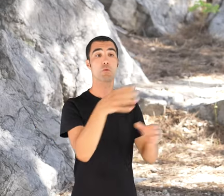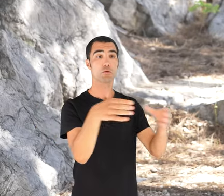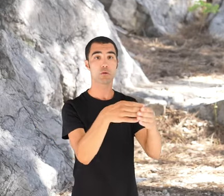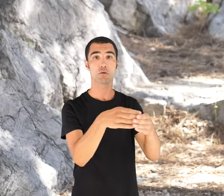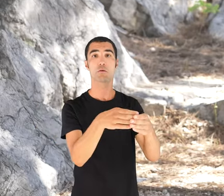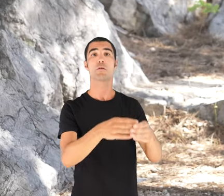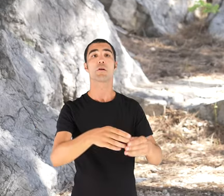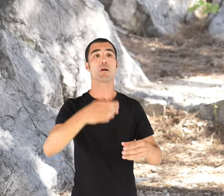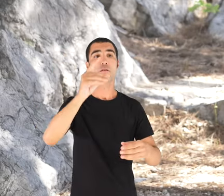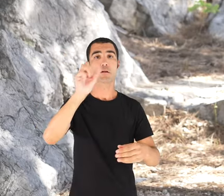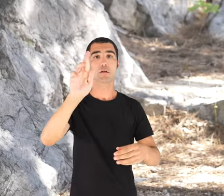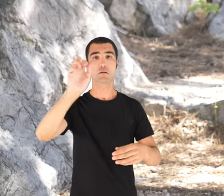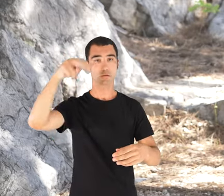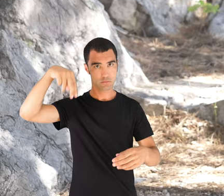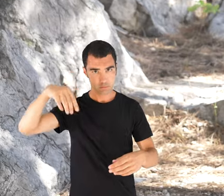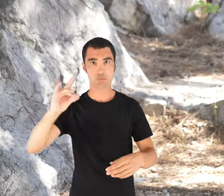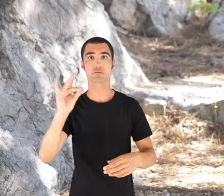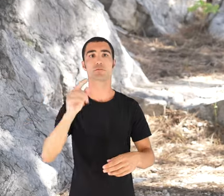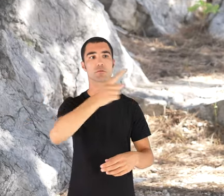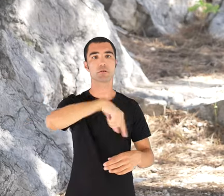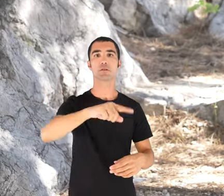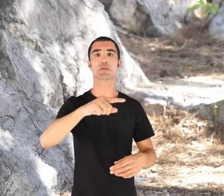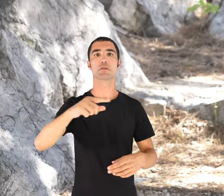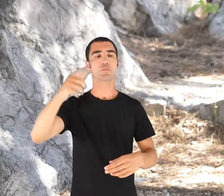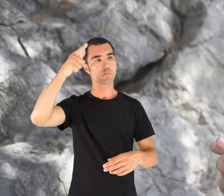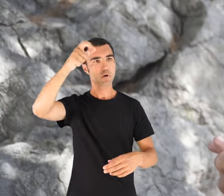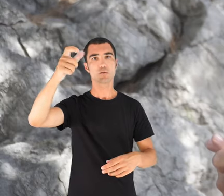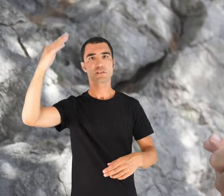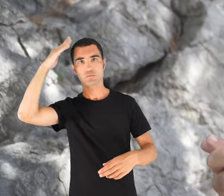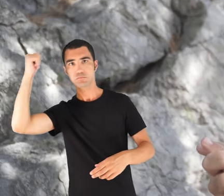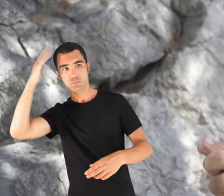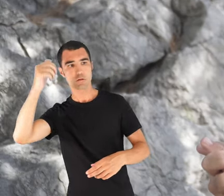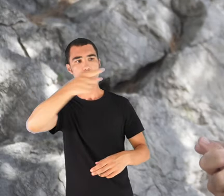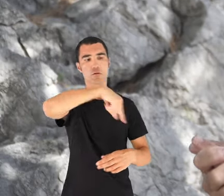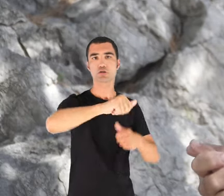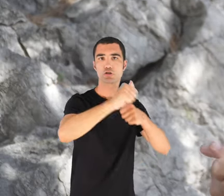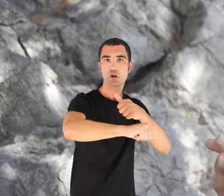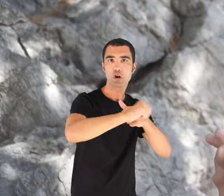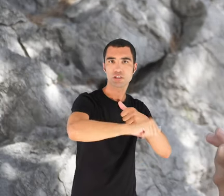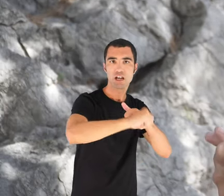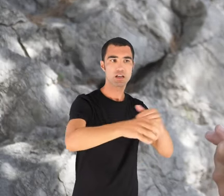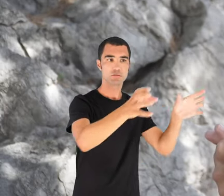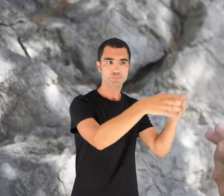són d'Anencs, l'altre que és Espolari, els altres de Sóller,